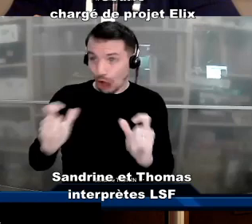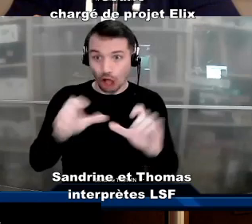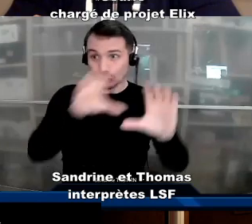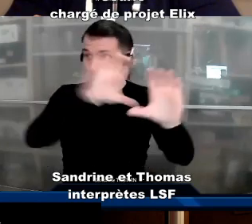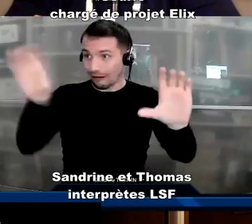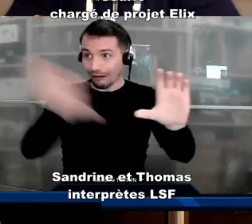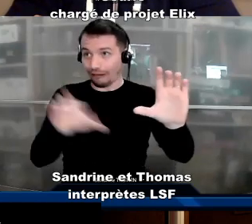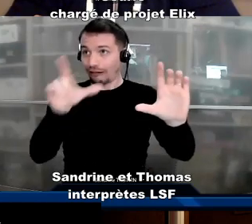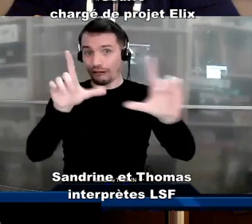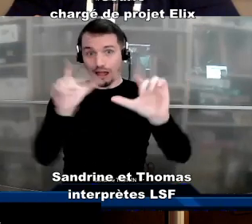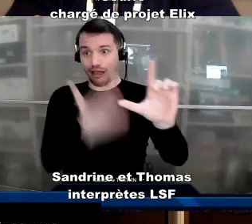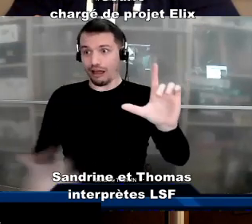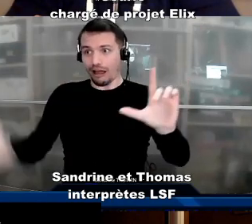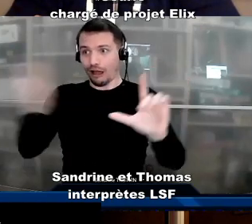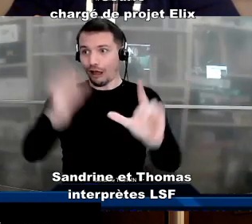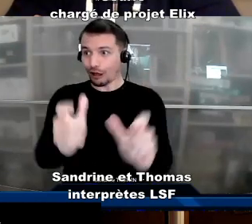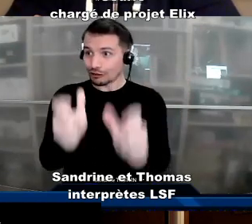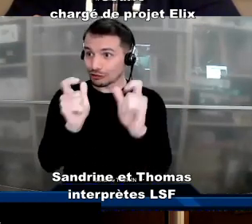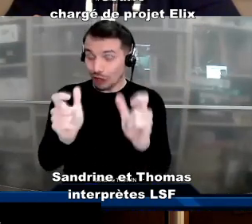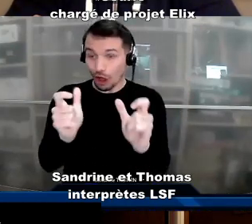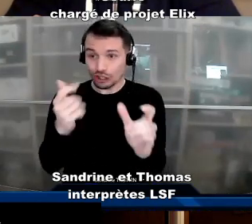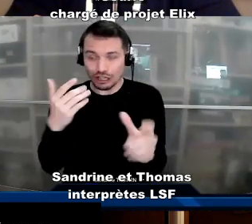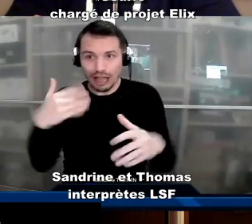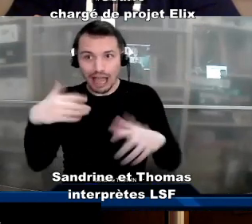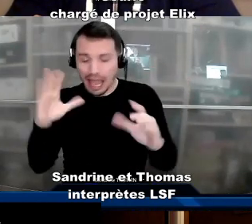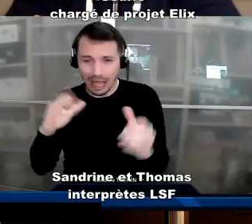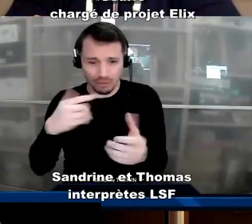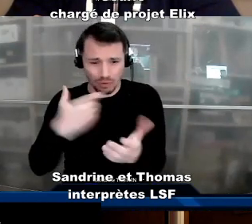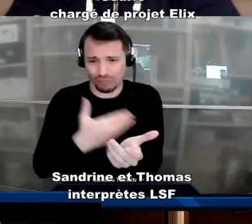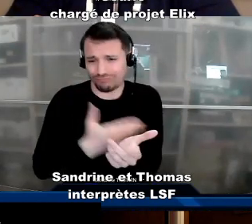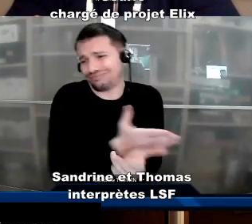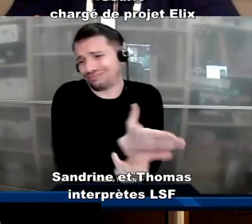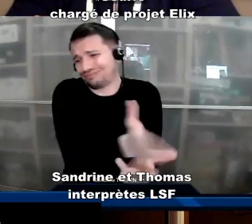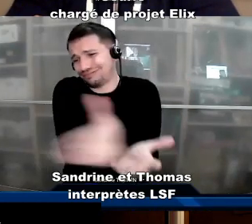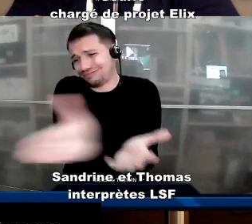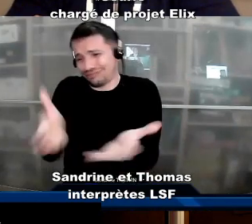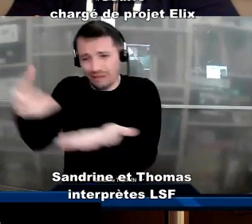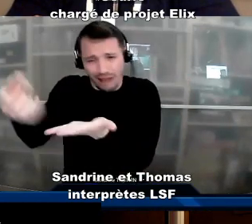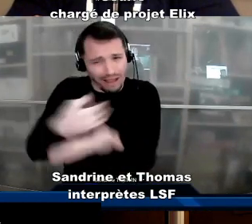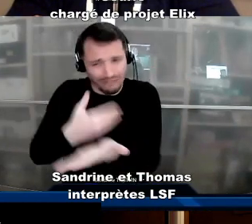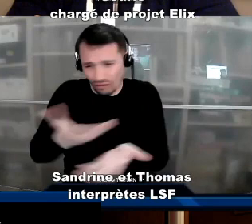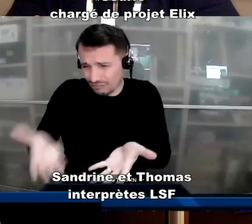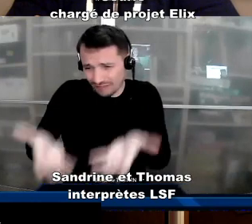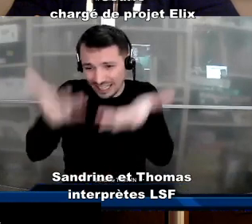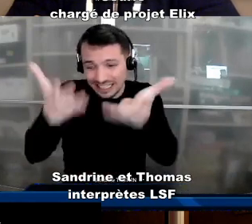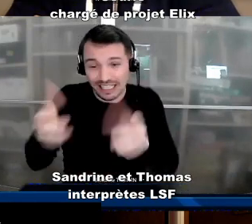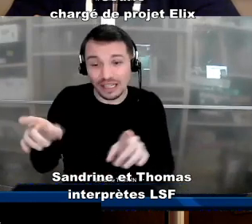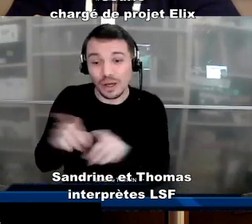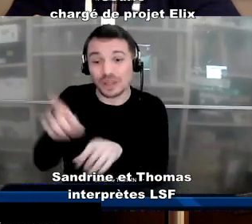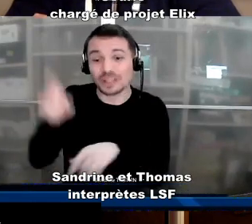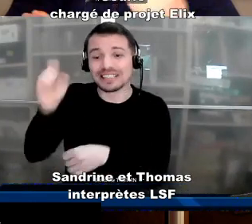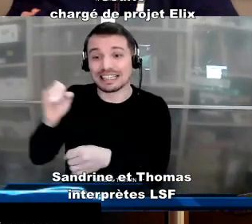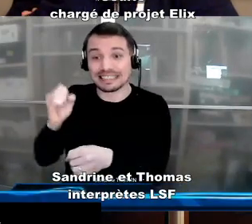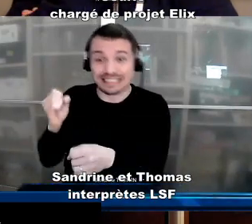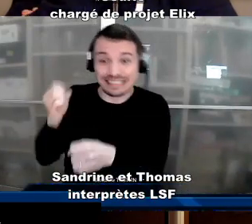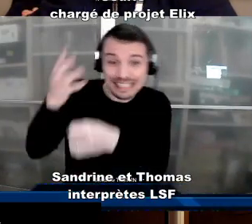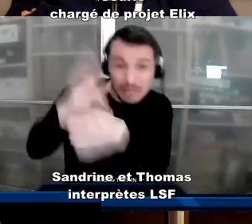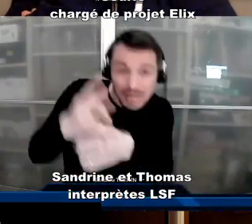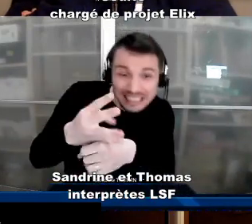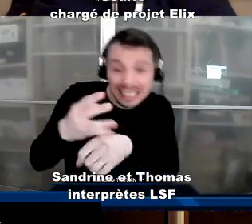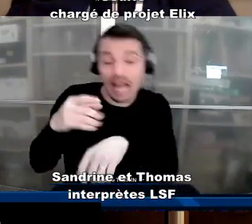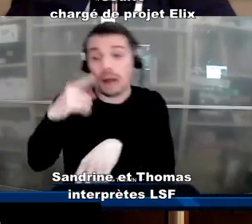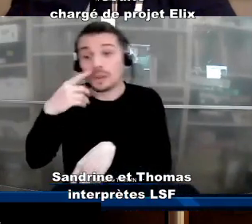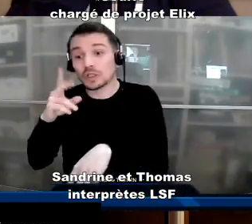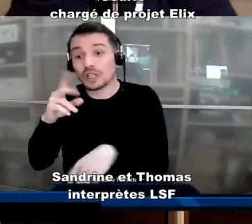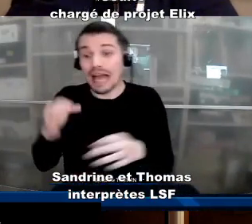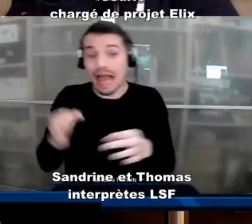justement toutes les productions de Signe de Sens, parce qu'il y a beaucoup de gens, même pour la communication, j'avais demandé à Sébastien si je mettais plutôt Elix en avant ou Signe de Sens.